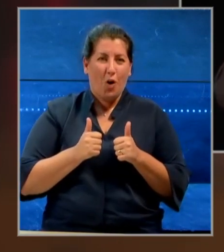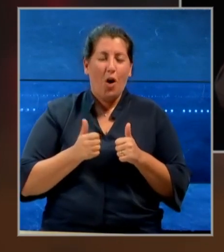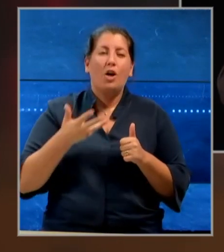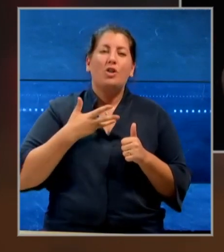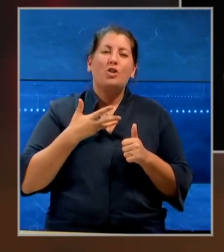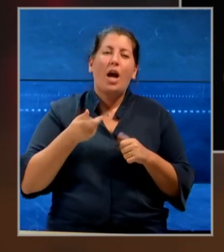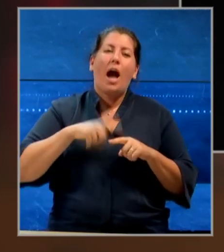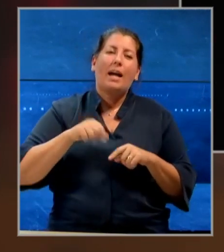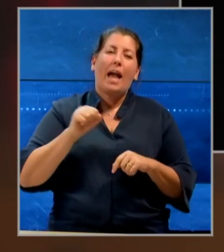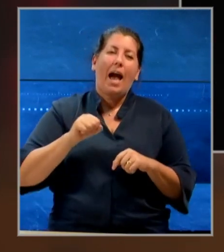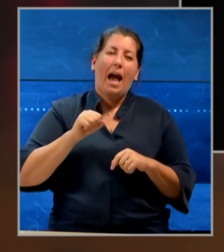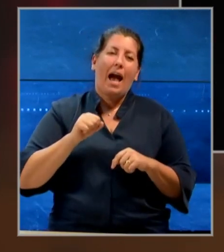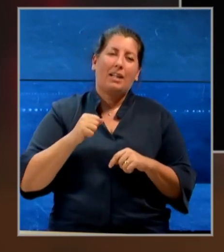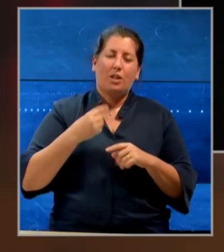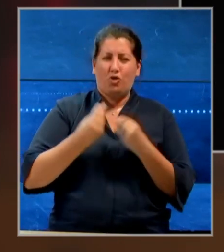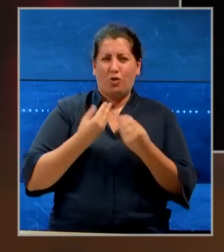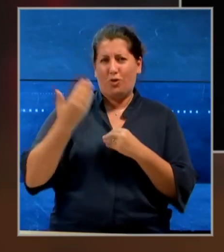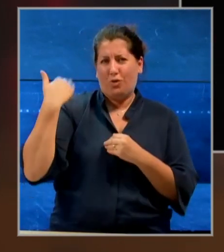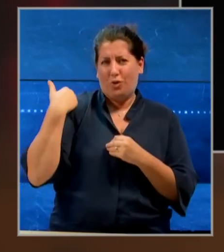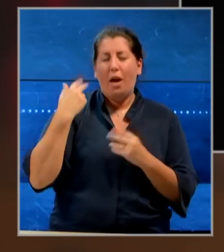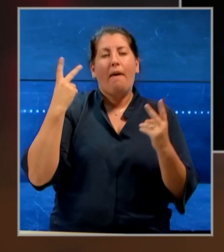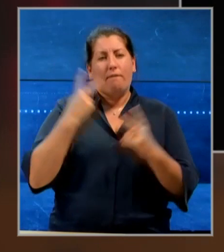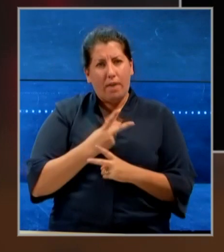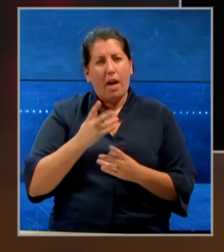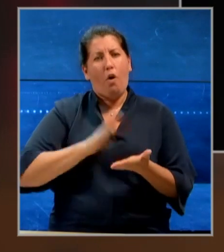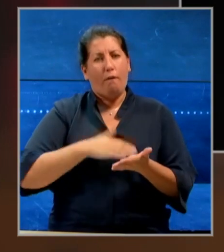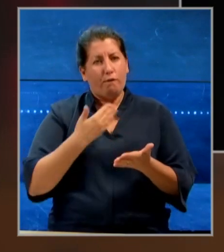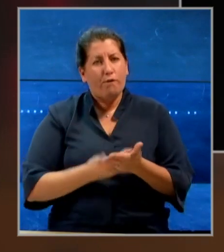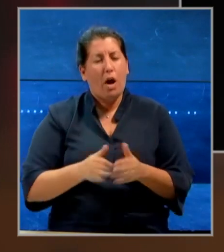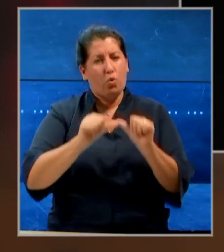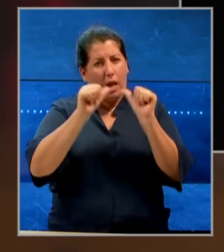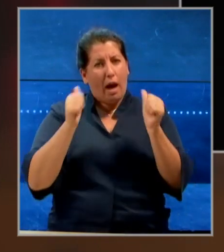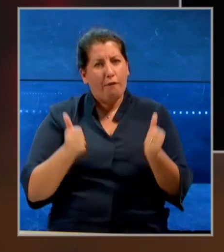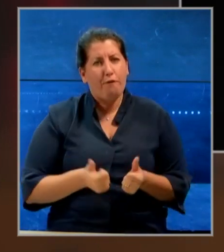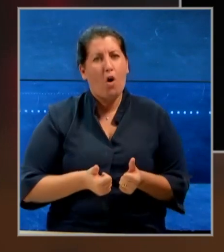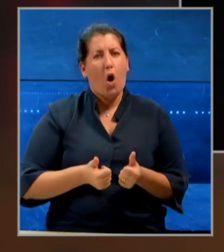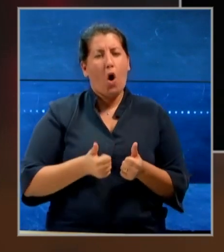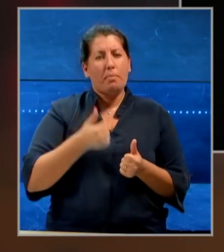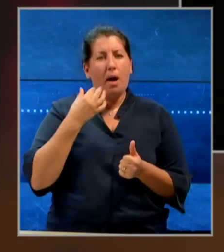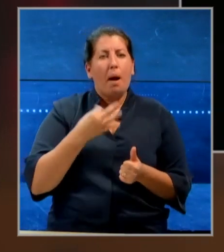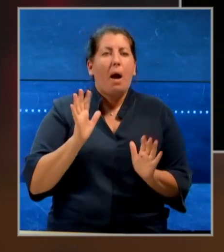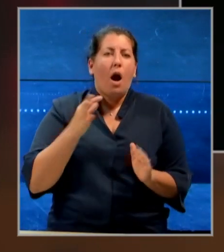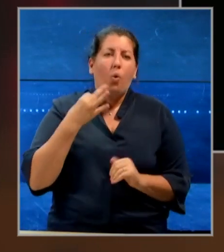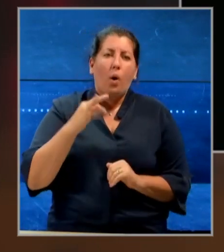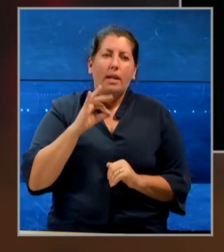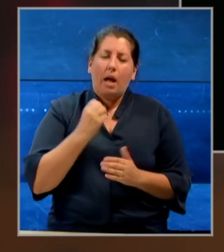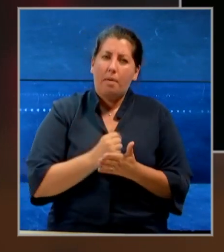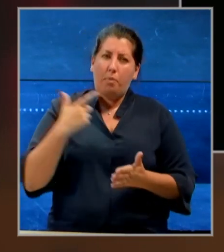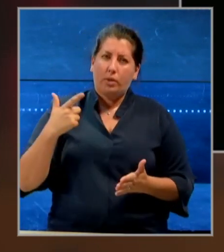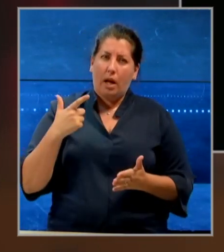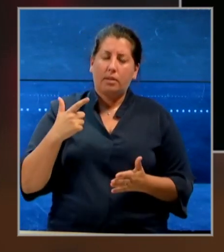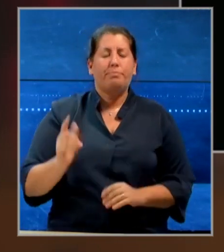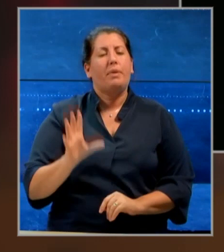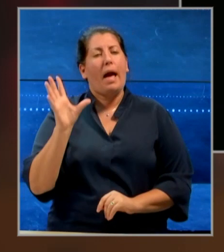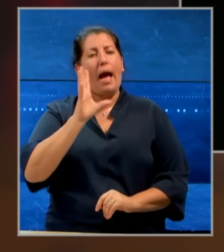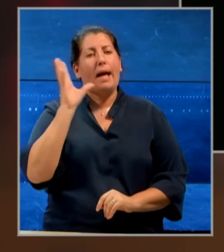Noi valutiamo proprio l'aspetto della qualità, della tecnica. Poi è normale, la fisicità può contare. Se però... oggi devo dare, così dico anche un nome, no? Un